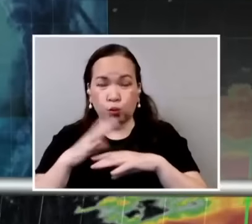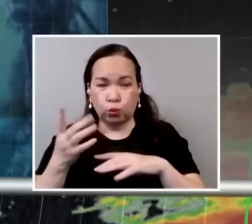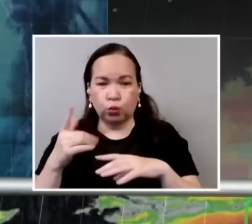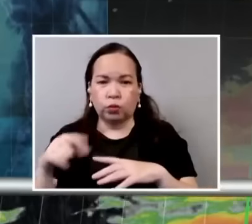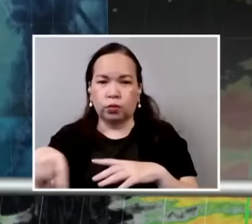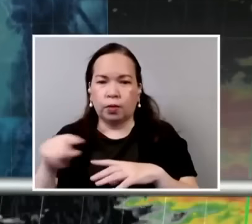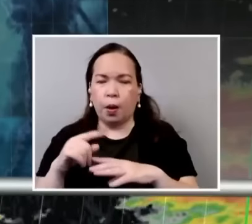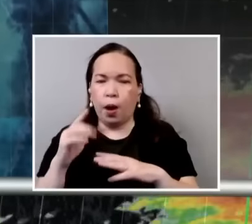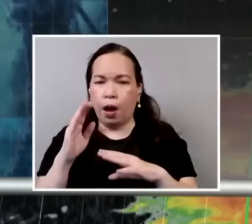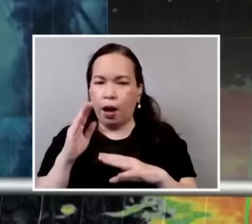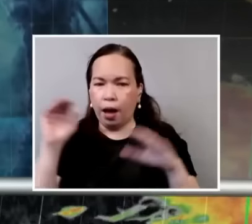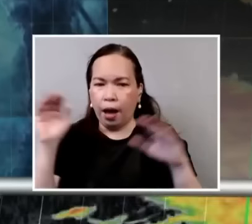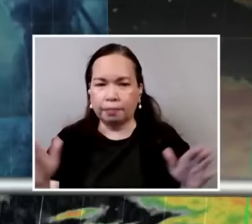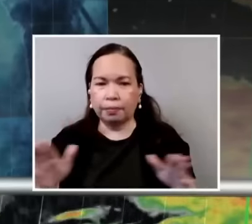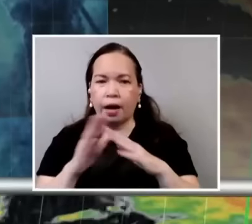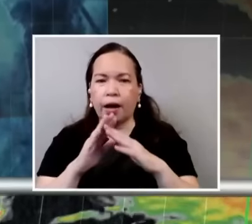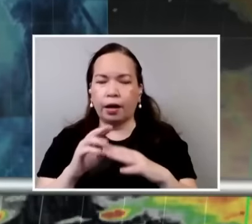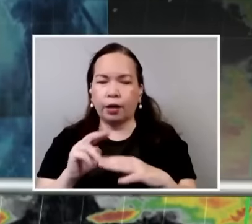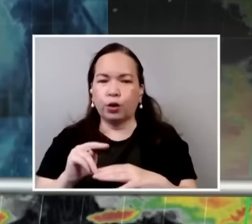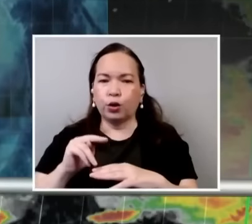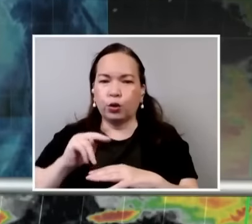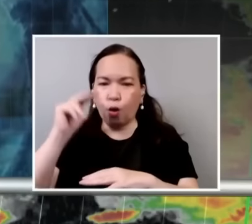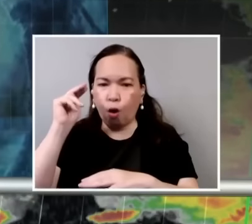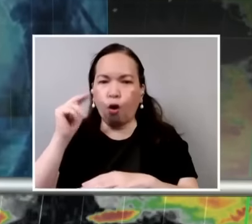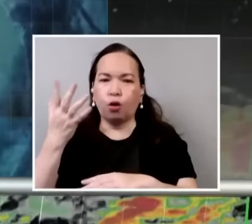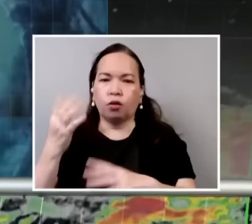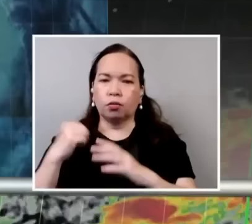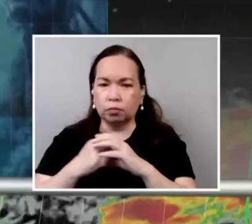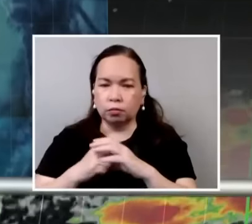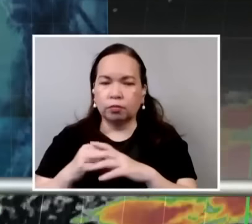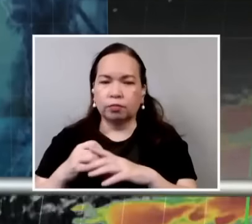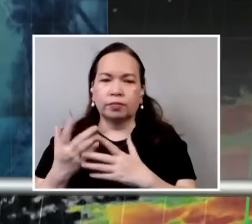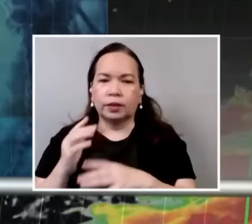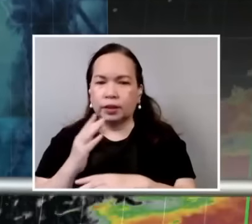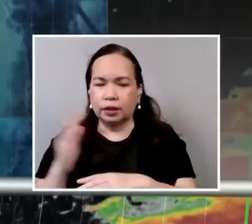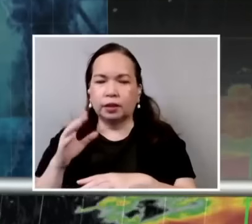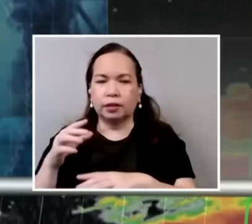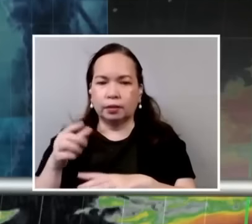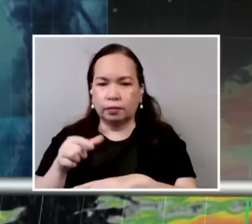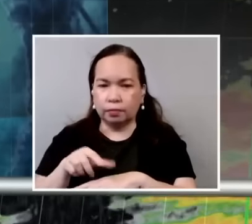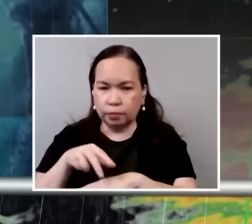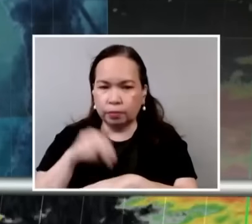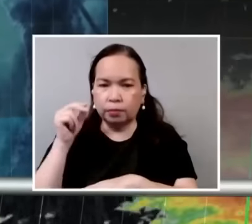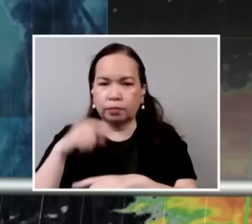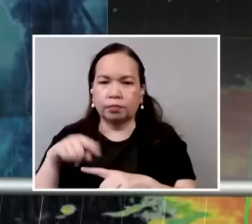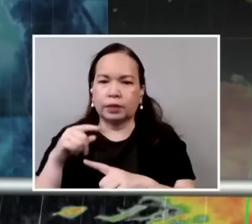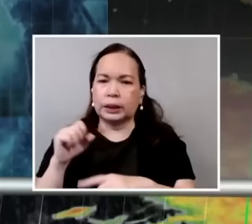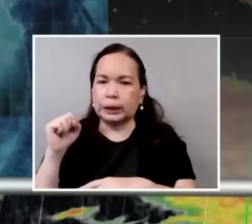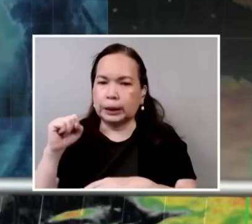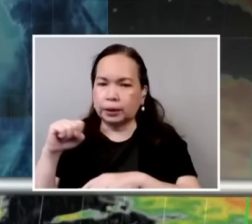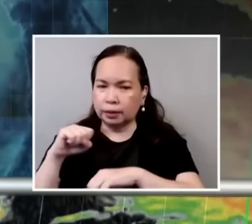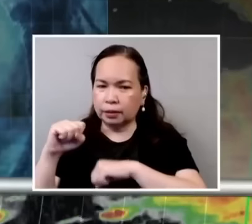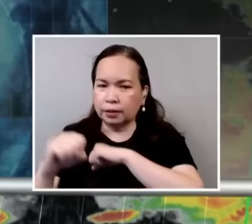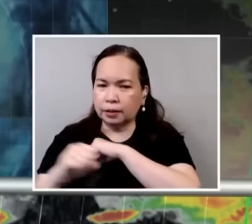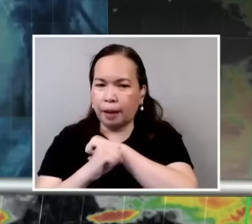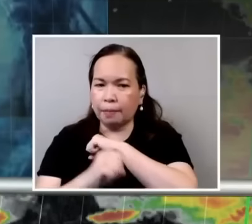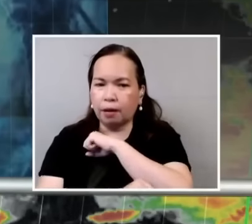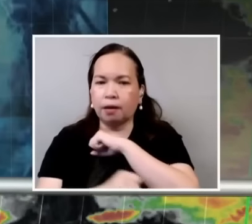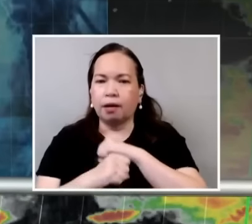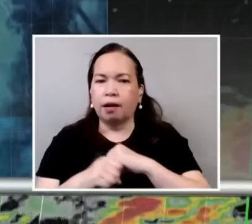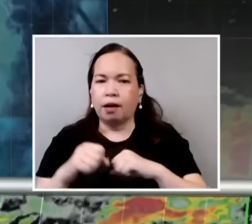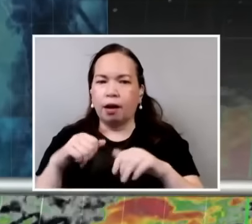ng Albay, Northern Camarines Norte, Eastern Camarines Sur, Northeastern Northern Samar, Northern and East Central part ng Aurora,